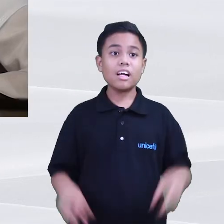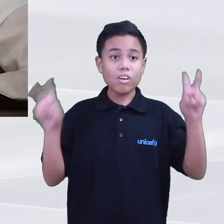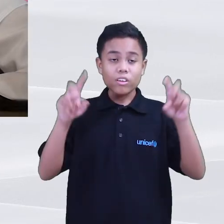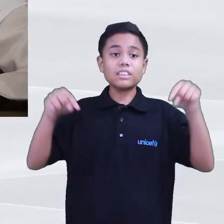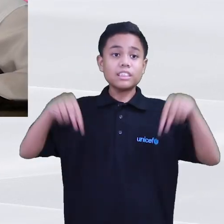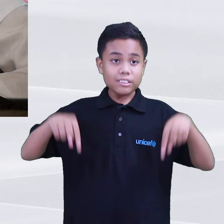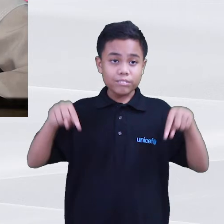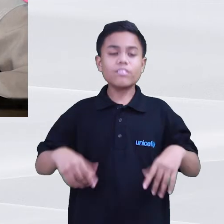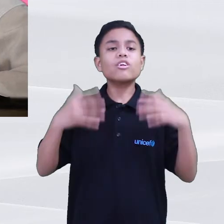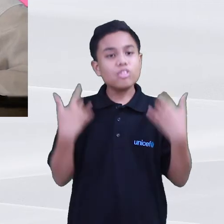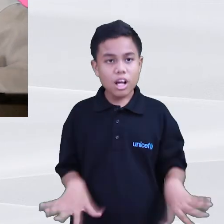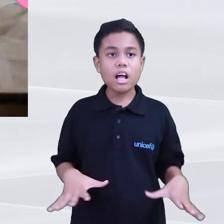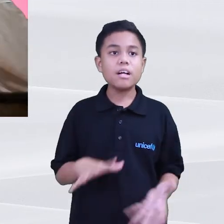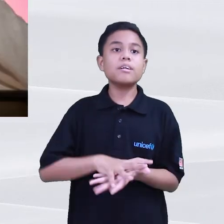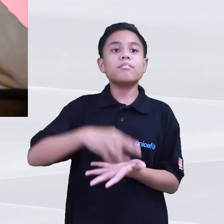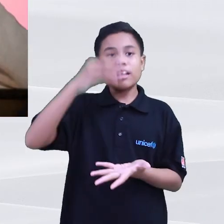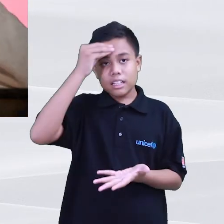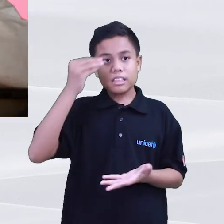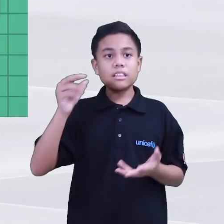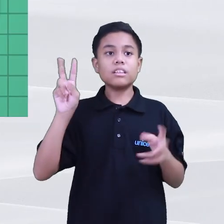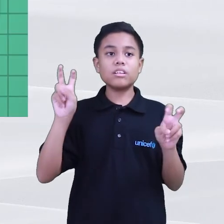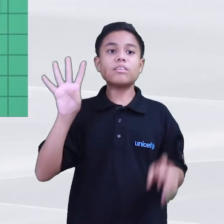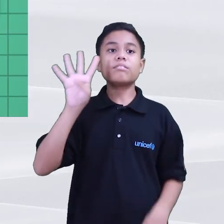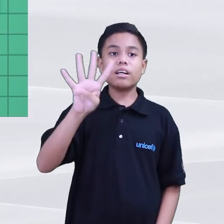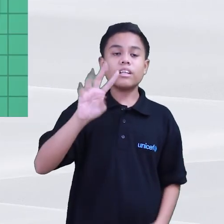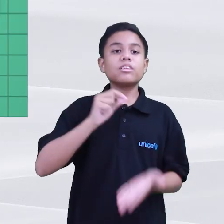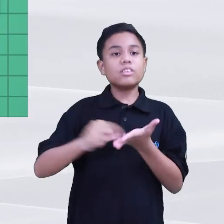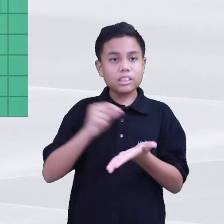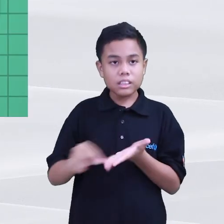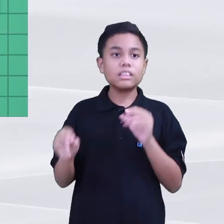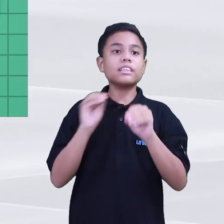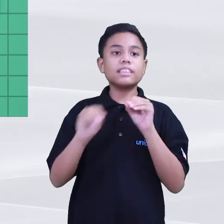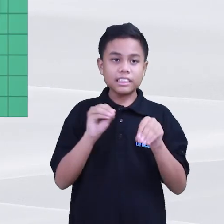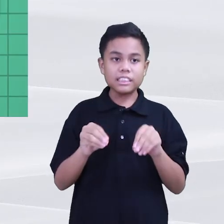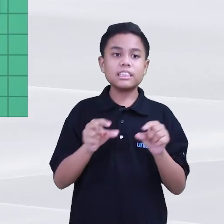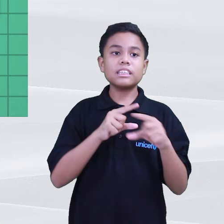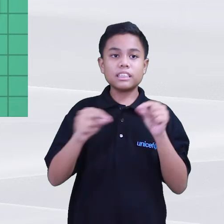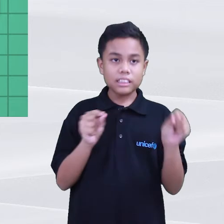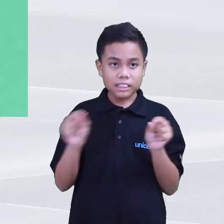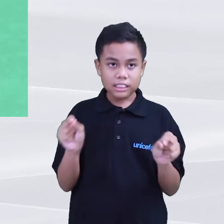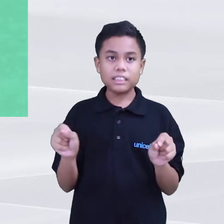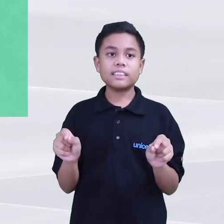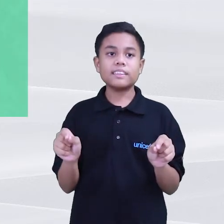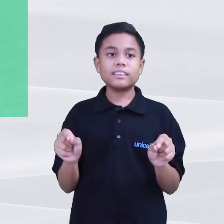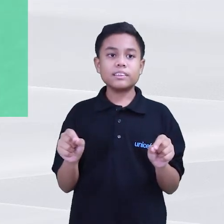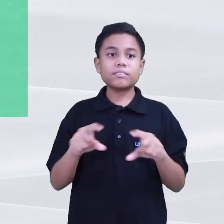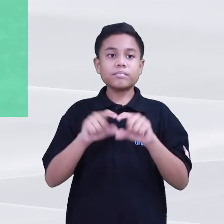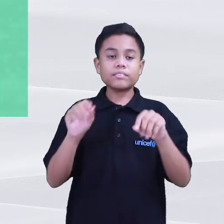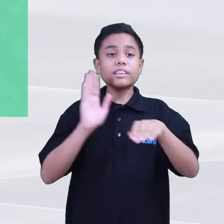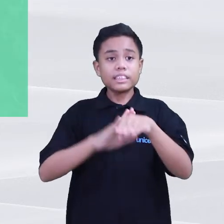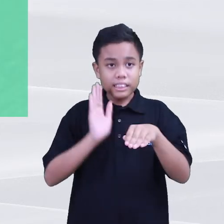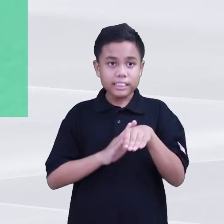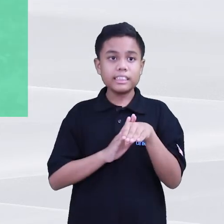Dalam pengajaran ini, kita telah pelajari 4 topik, iaitu cara menulis rajah blok, komponen pemacu motor,